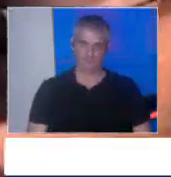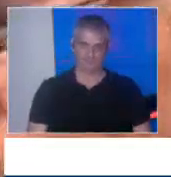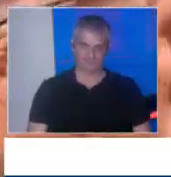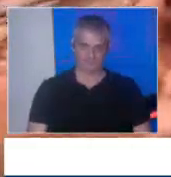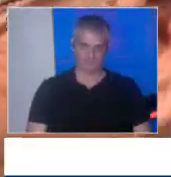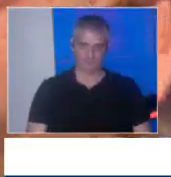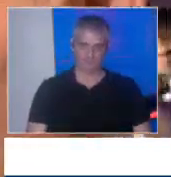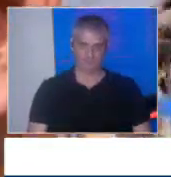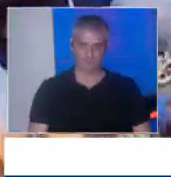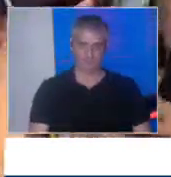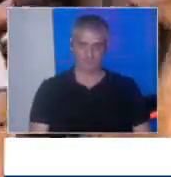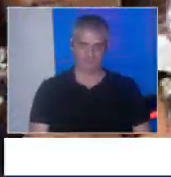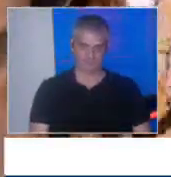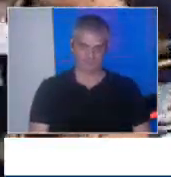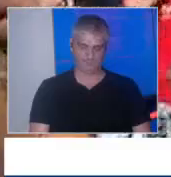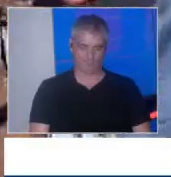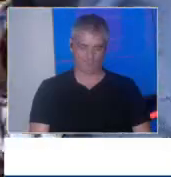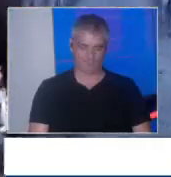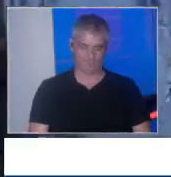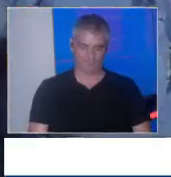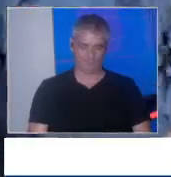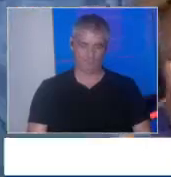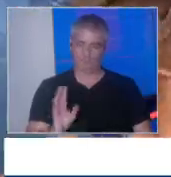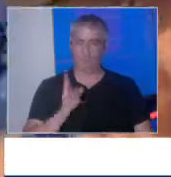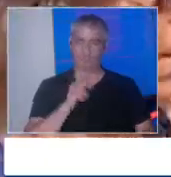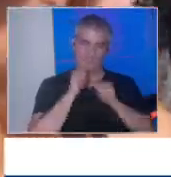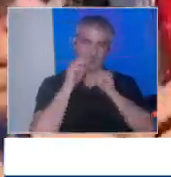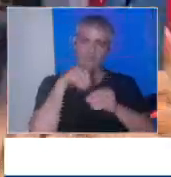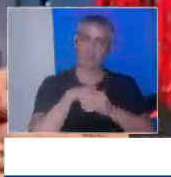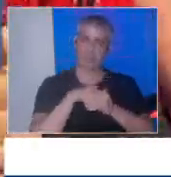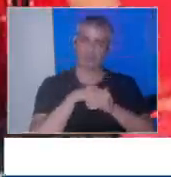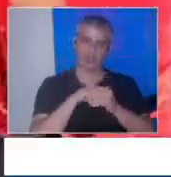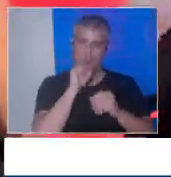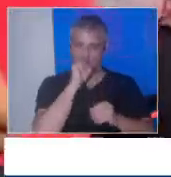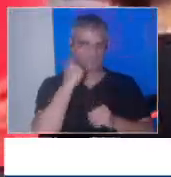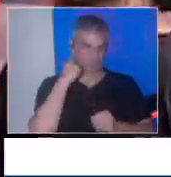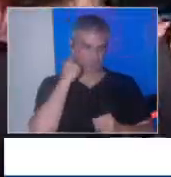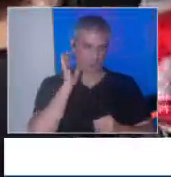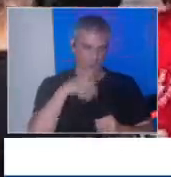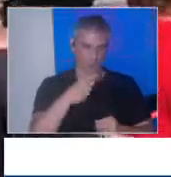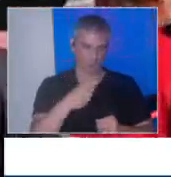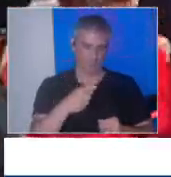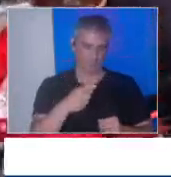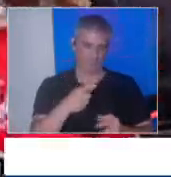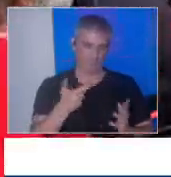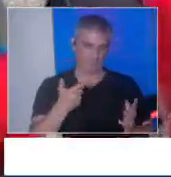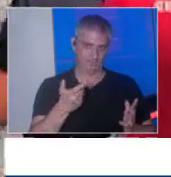הטקס. ממש הדוברים היו צריכים לצעוק לתוך המיקרופון כדי שישמעו אותם גם בשורות האחרונים